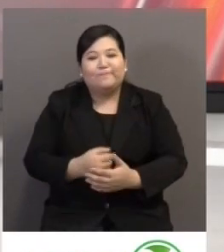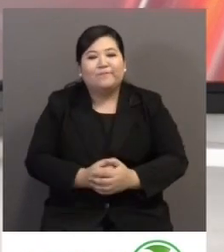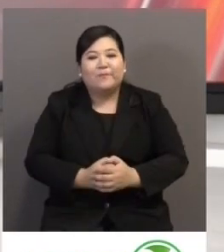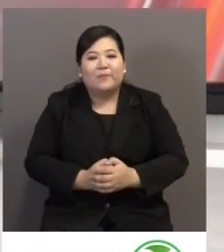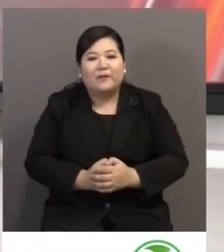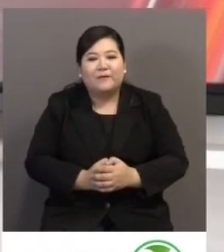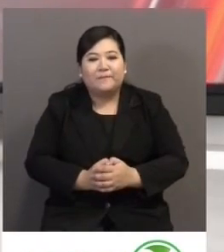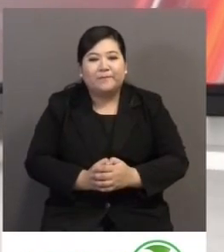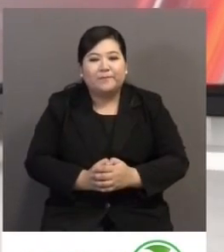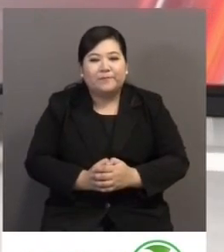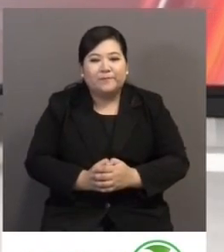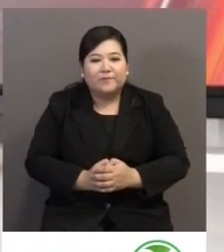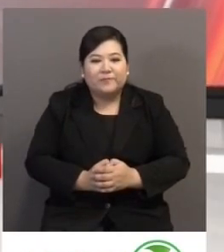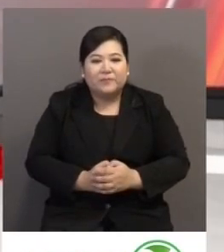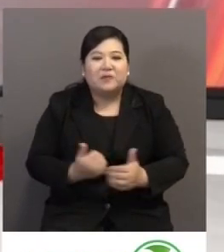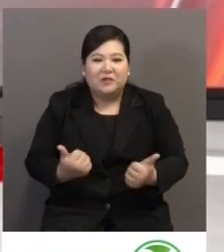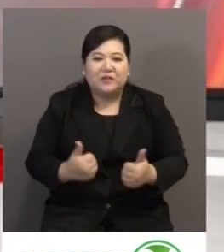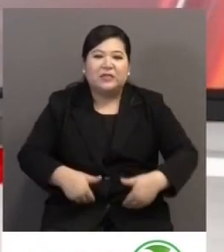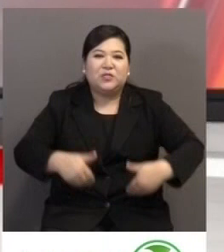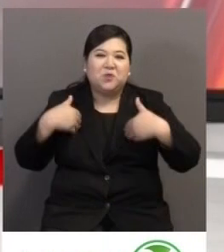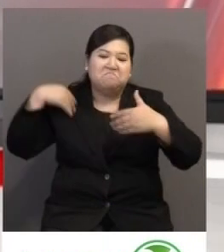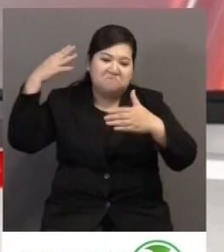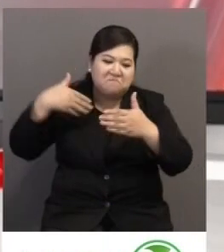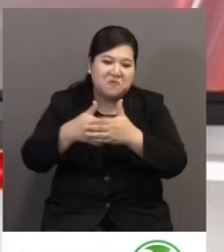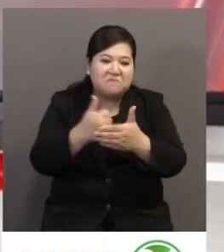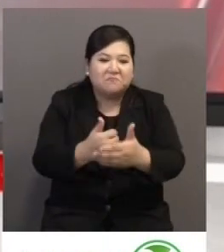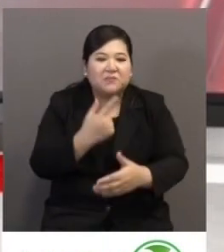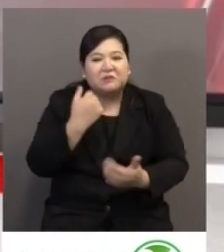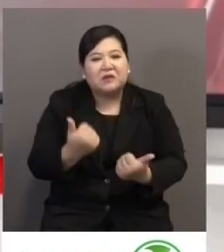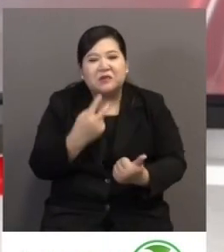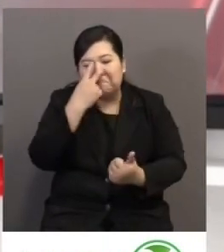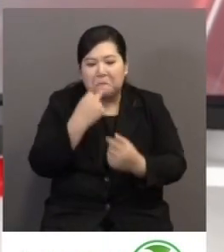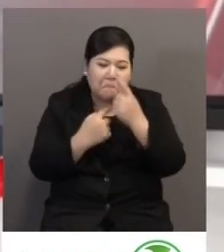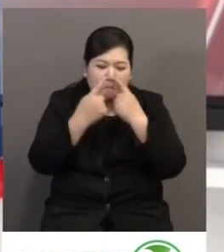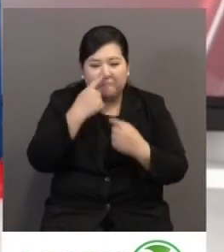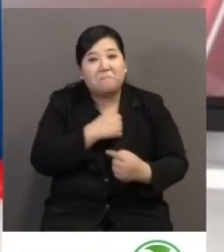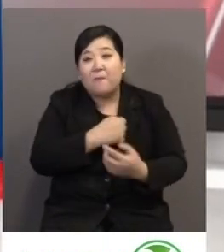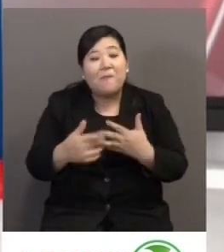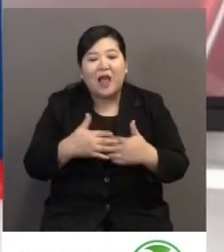เจ๊เล้งก็ต้องบอกนะคะว่าผ่านชีวิตมาเยอะแล้วแค่นี้เจ๊เสียน้ำตาแต่ว่ามี